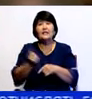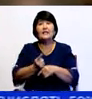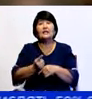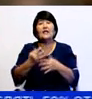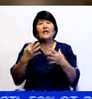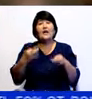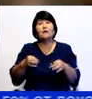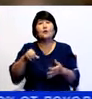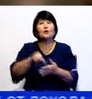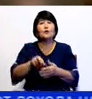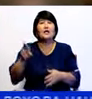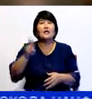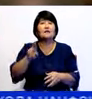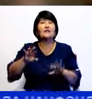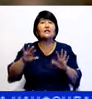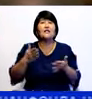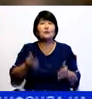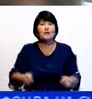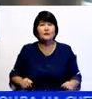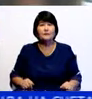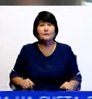амнистию участников январских событий.